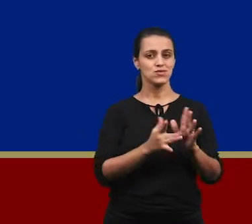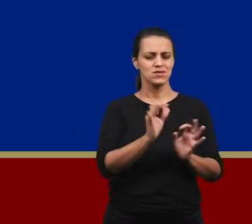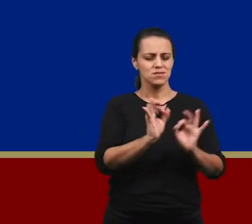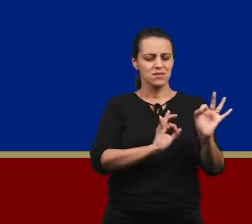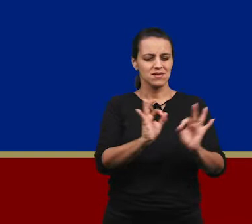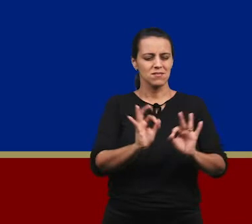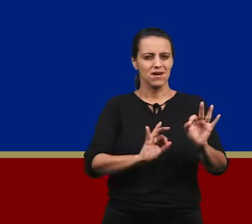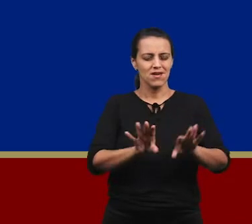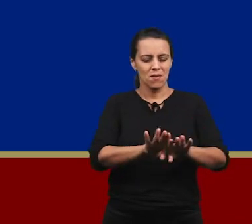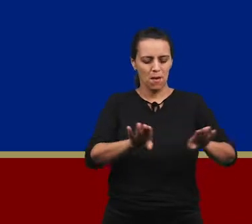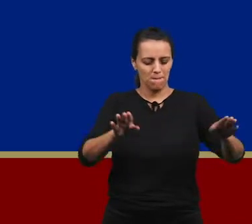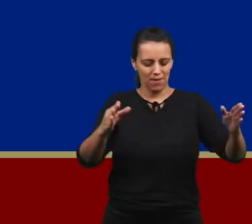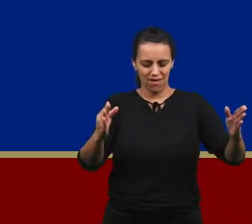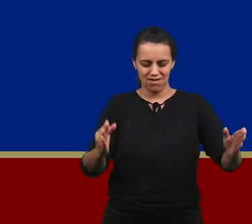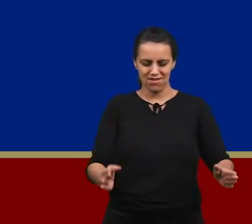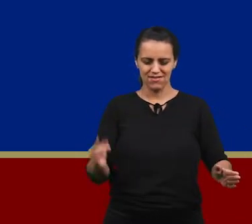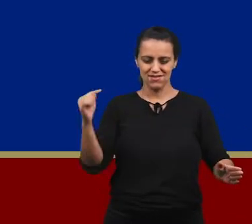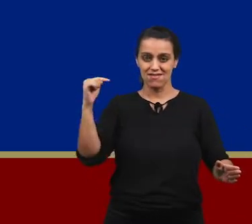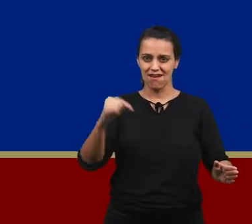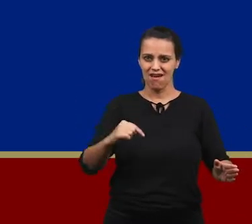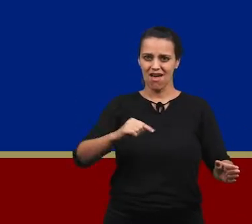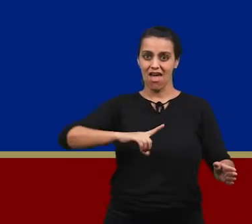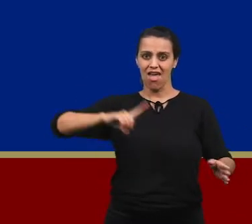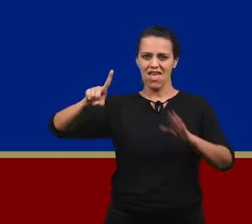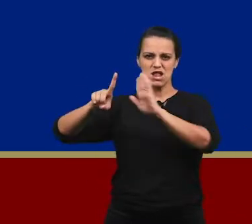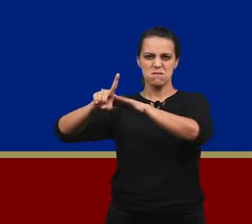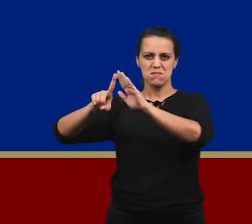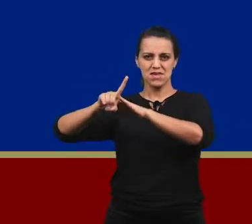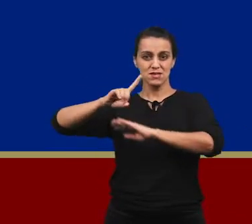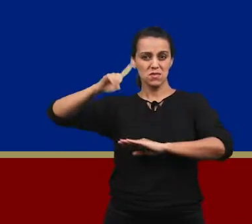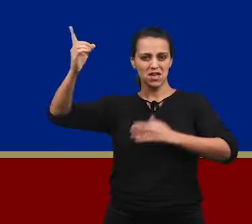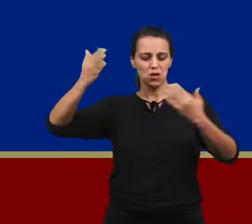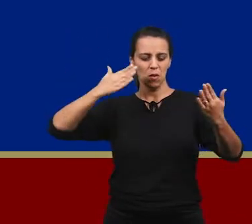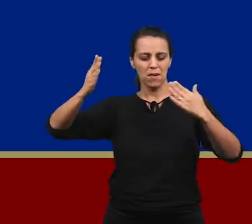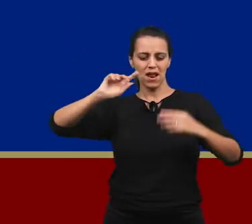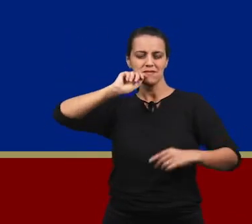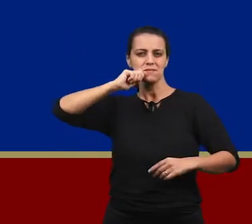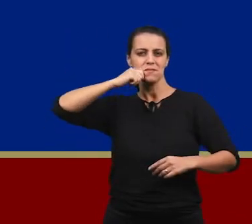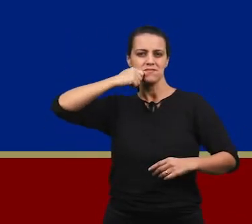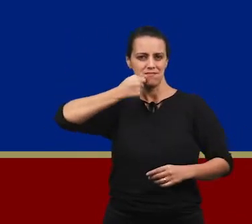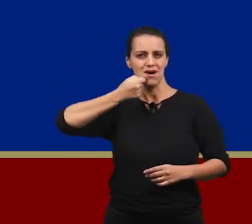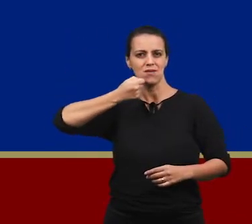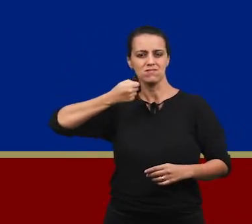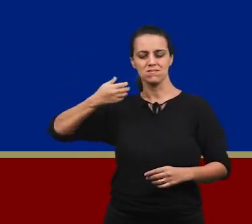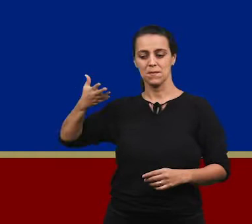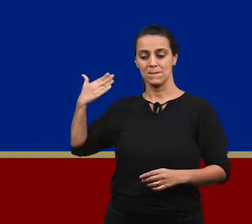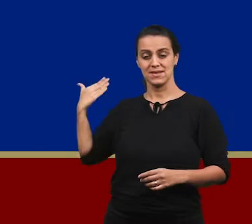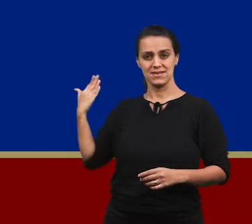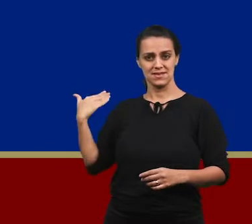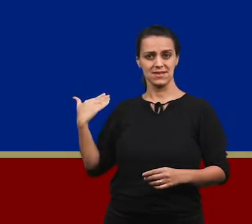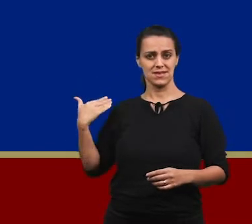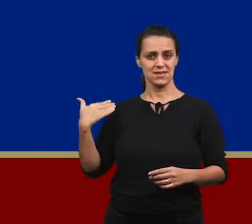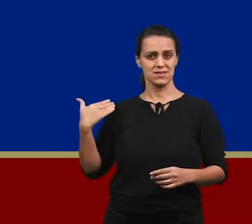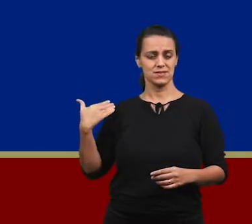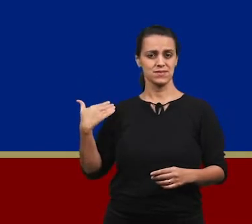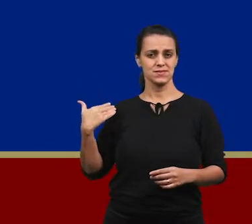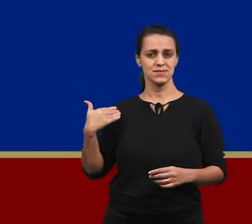Грасси: «Иисус приготовил этот стол, и Он сам есть хлеб предложения. В